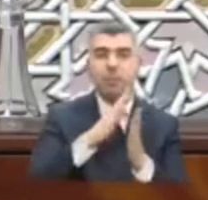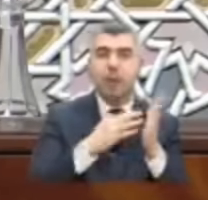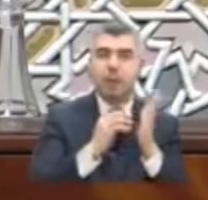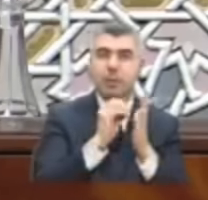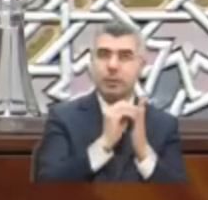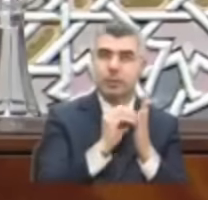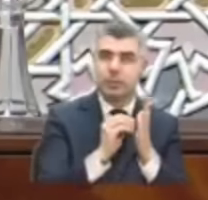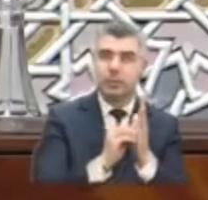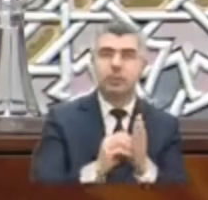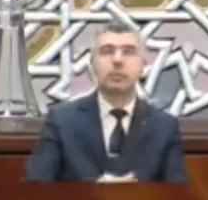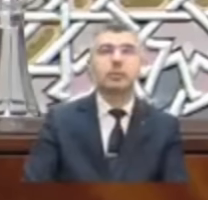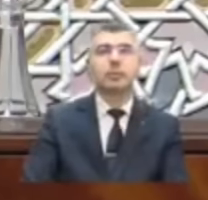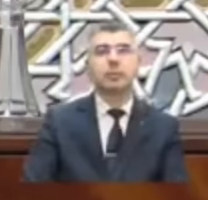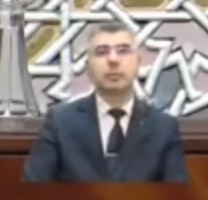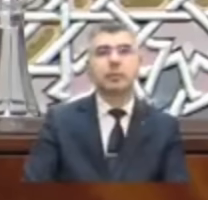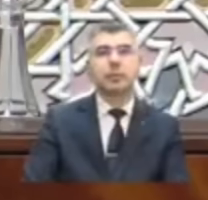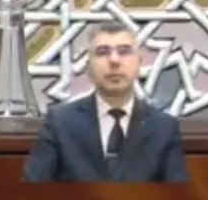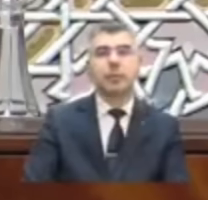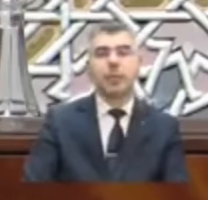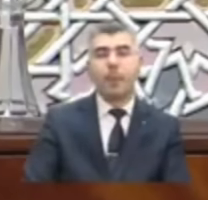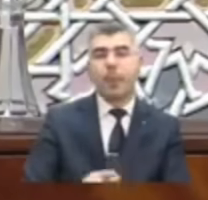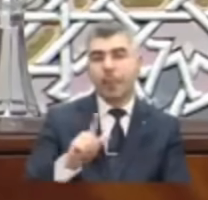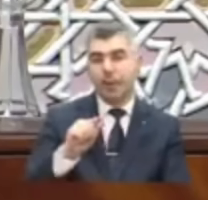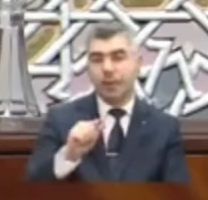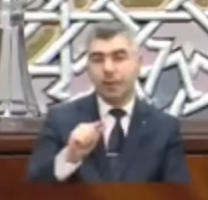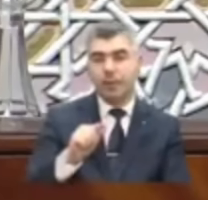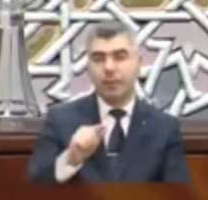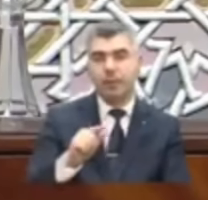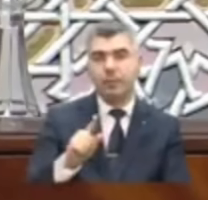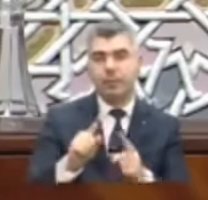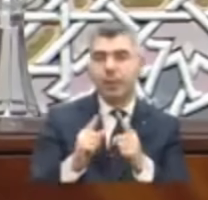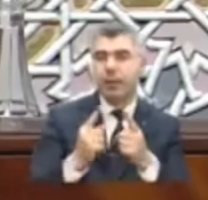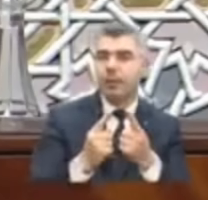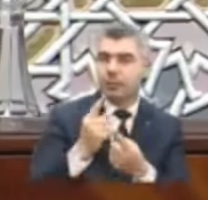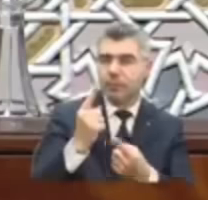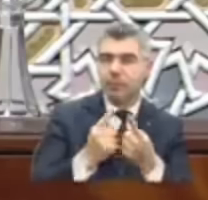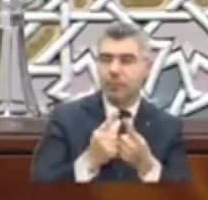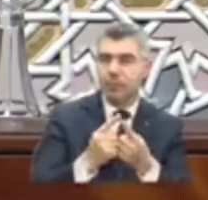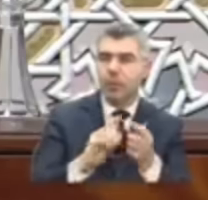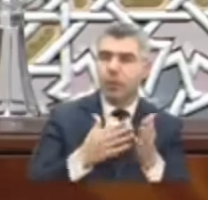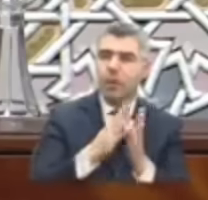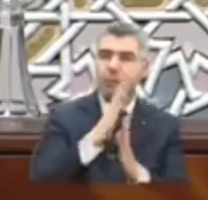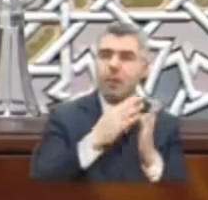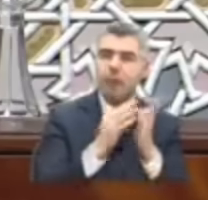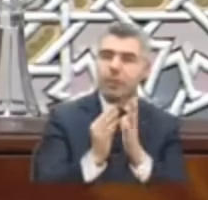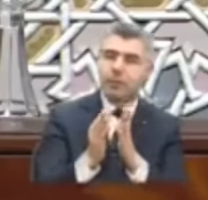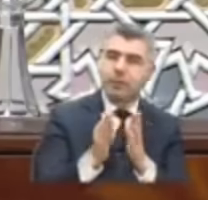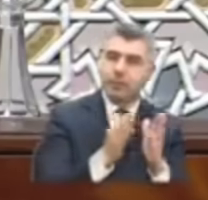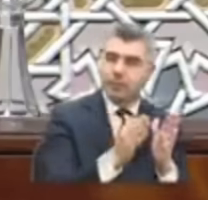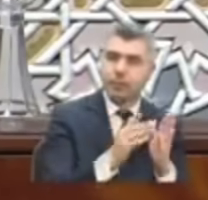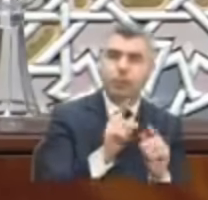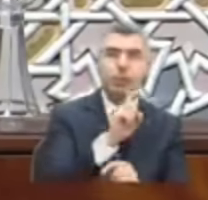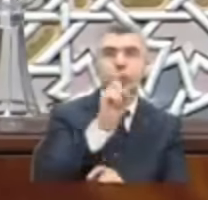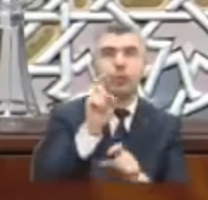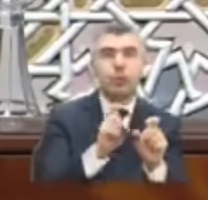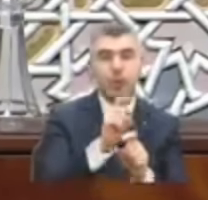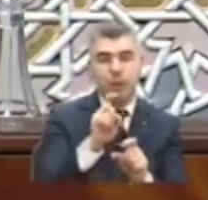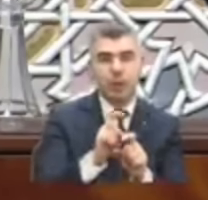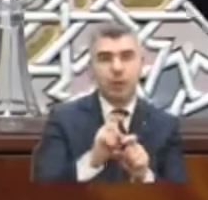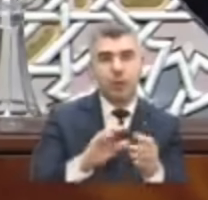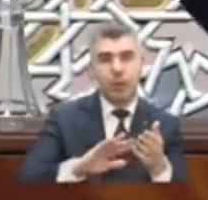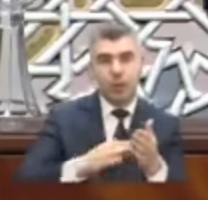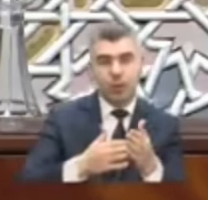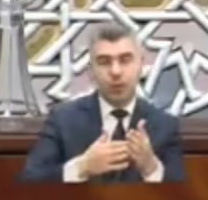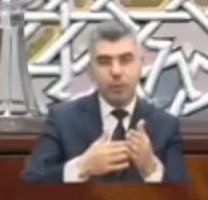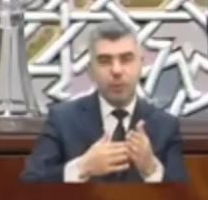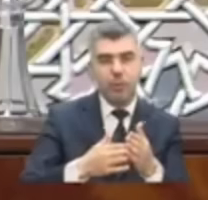استثناء عطيت له يعني استثناء خروجا على البرنامج باشرح الاسئله جنا نطرح اسئله كلشي